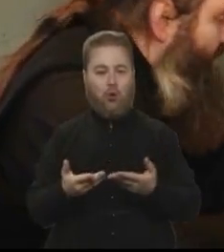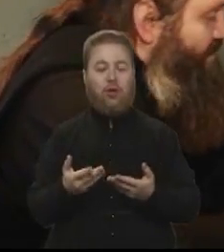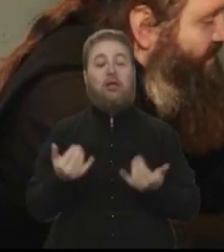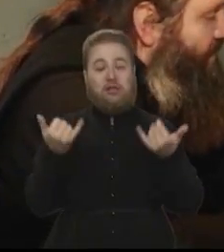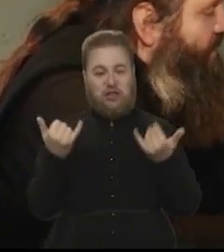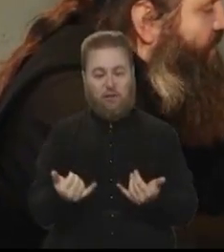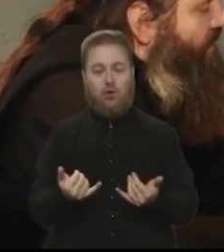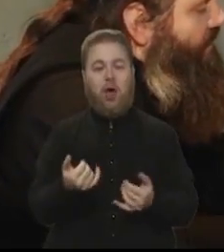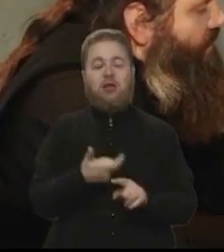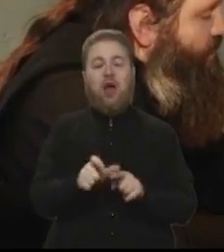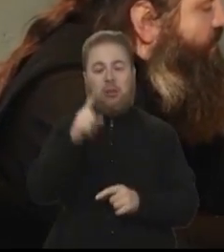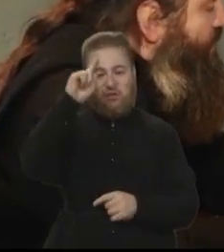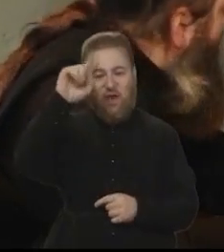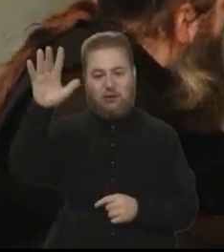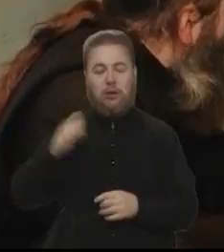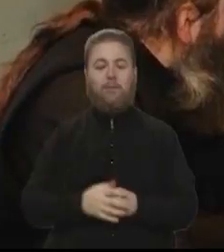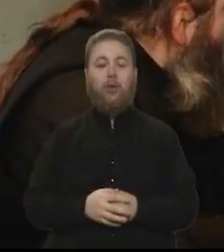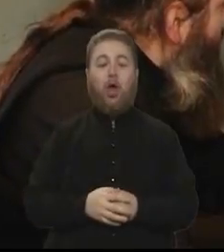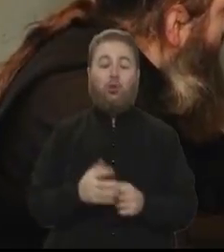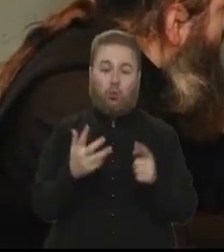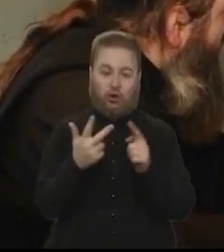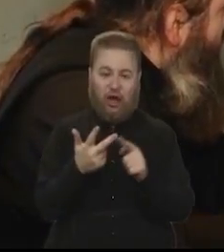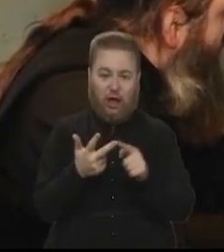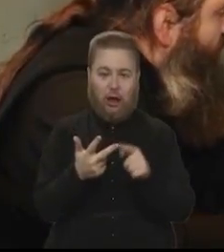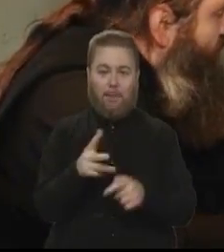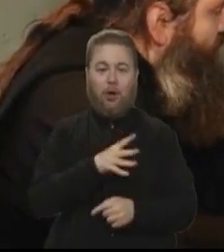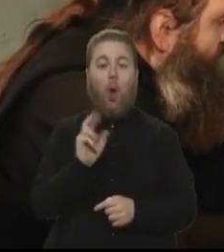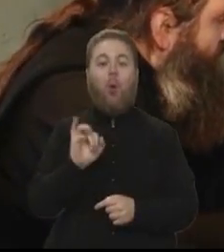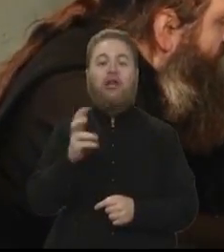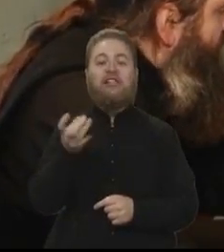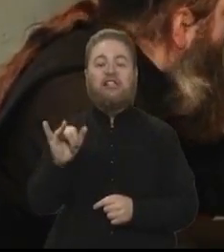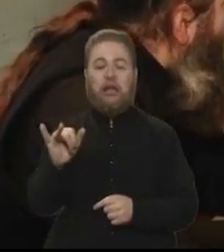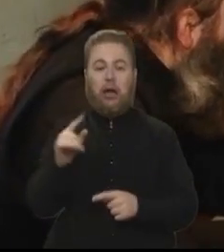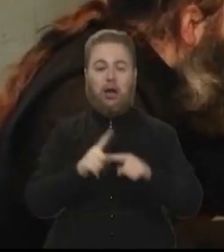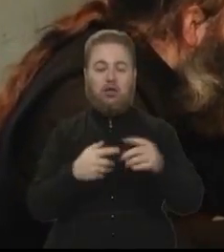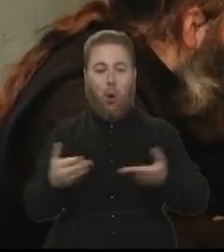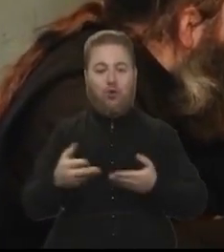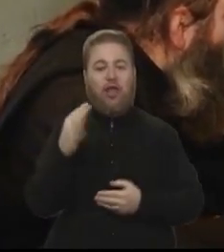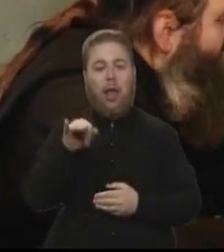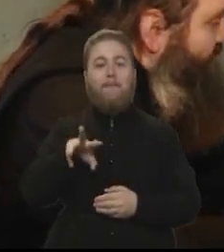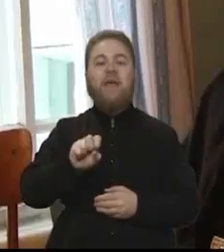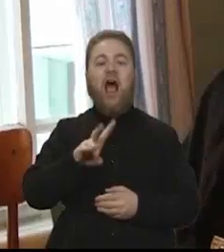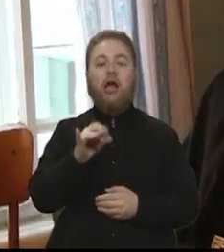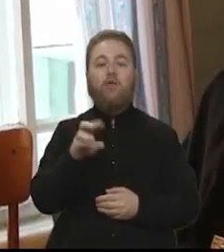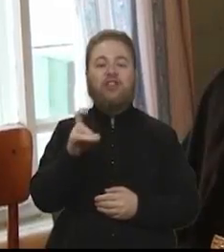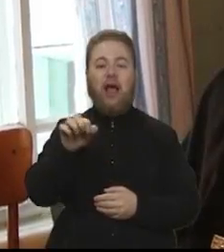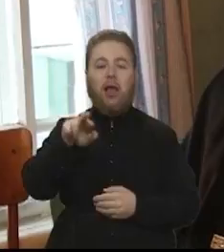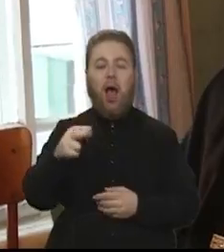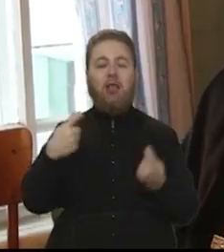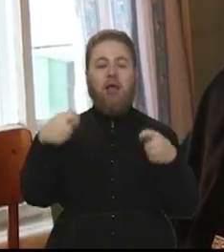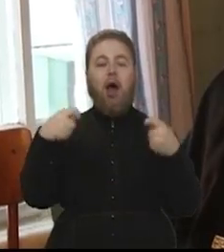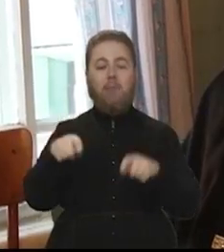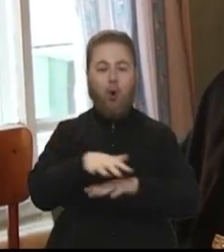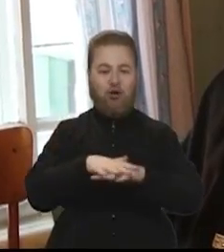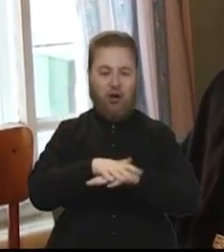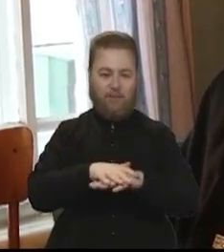самый известный, да. Ну и третьим был Куринский крестный ход или Михайловская ярмарка. Это ну так. Вот.